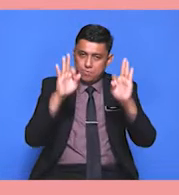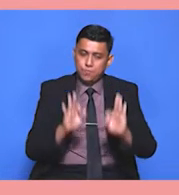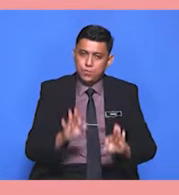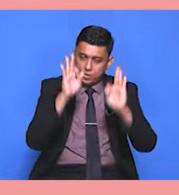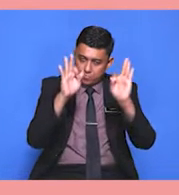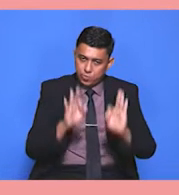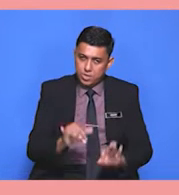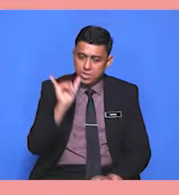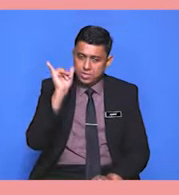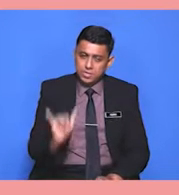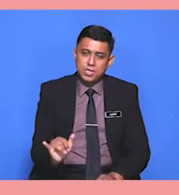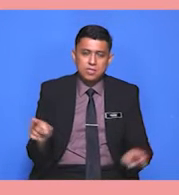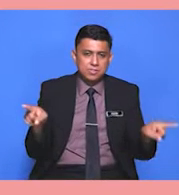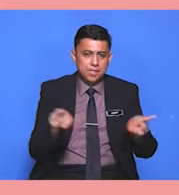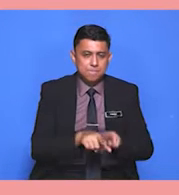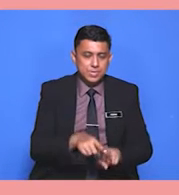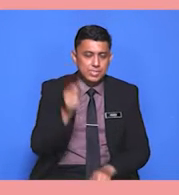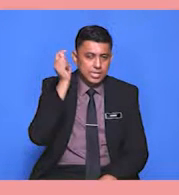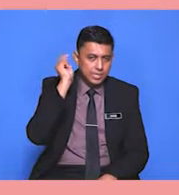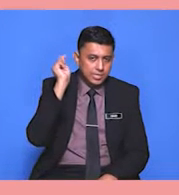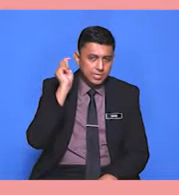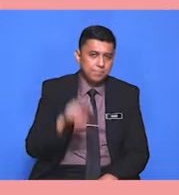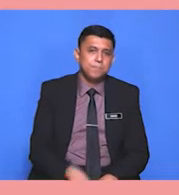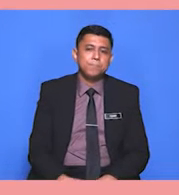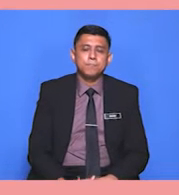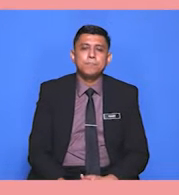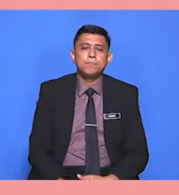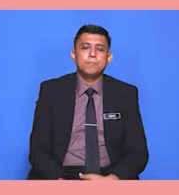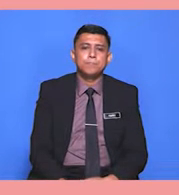formula penghitungan seperti tahun 2008.